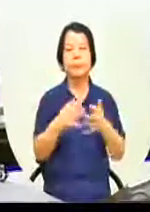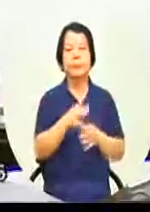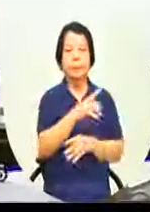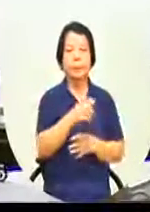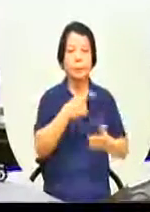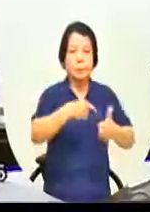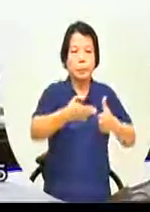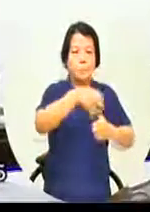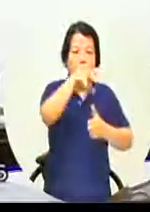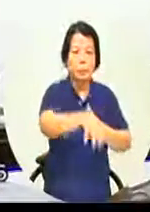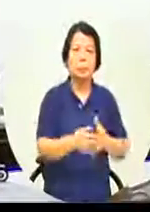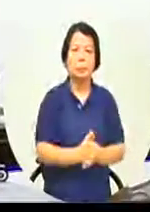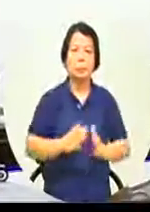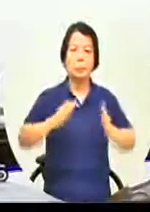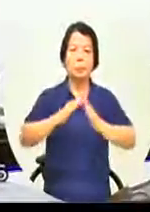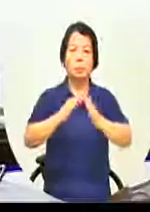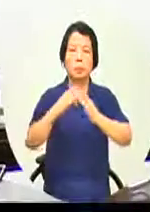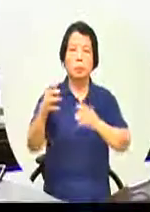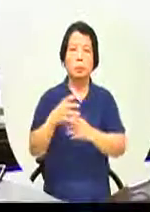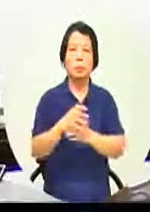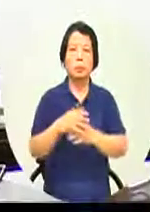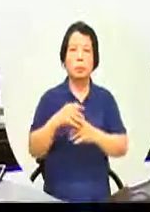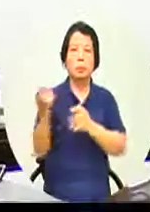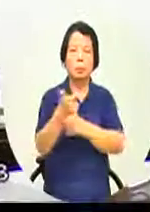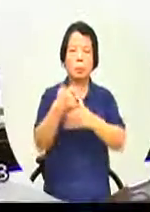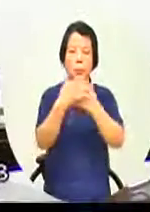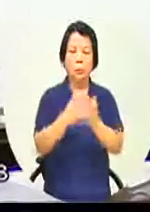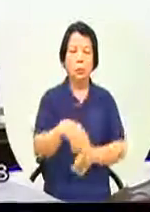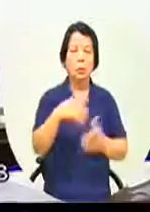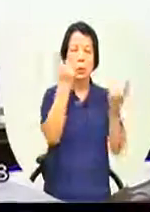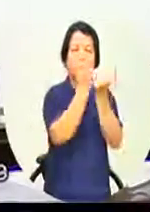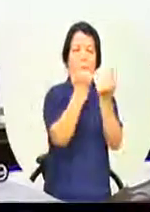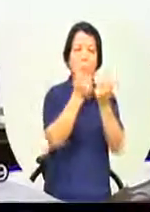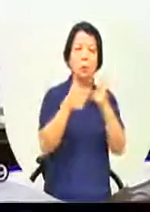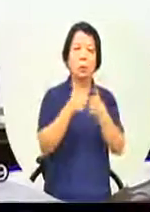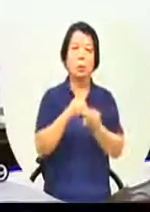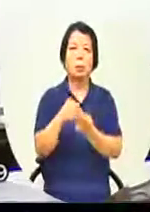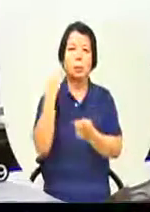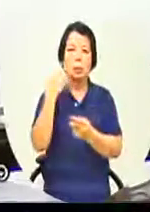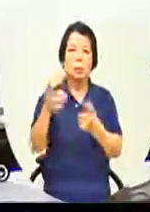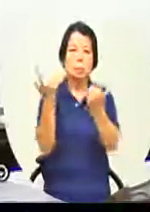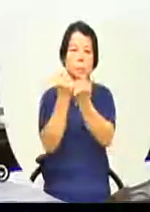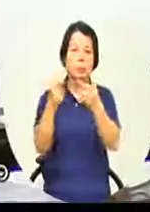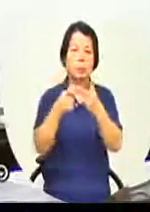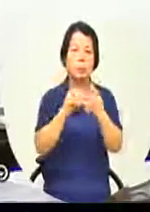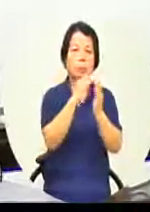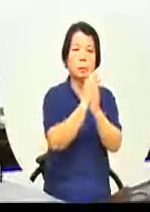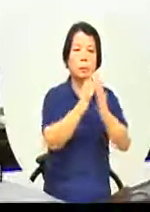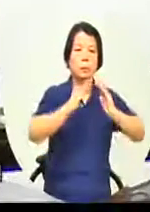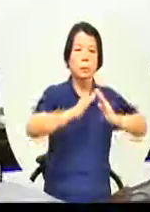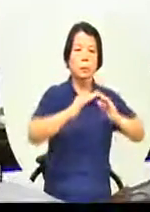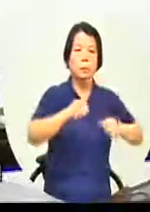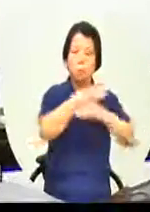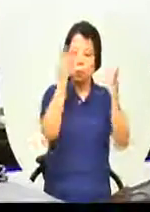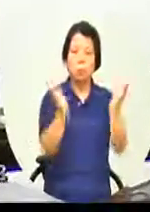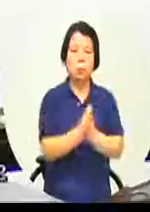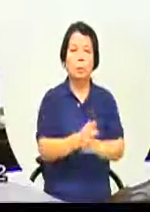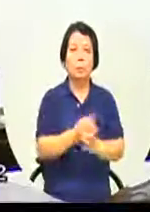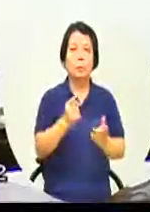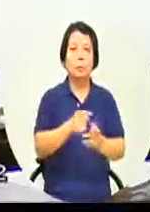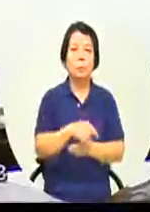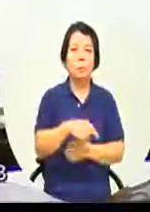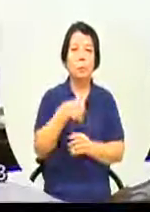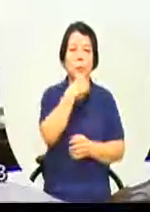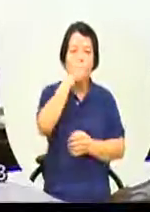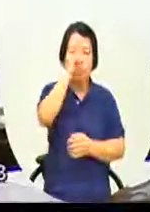六个都里面，台北市、新北市、桃园市是全面实施这个营养午餐全部是有机